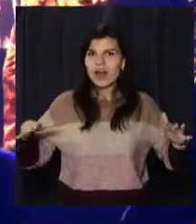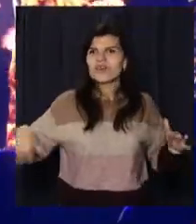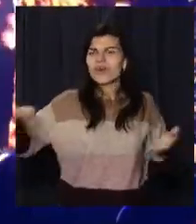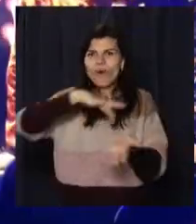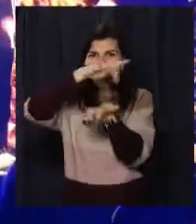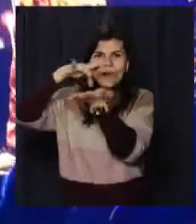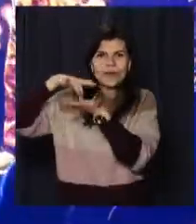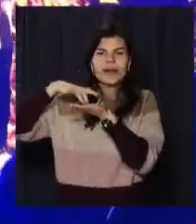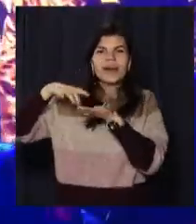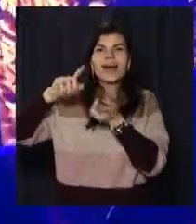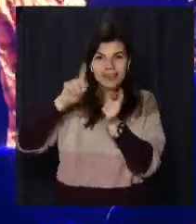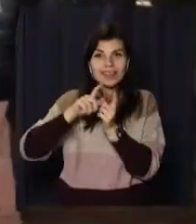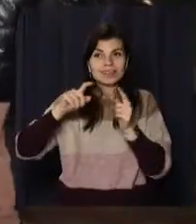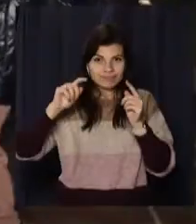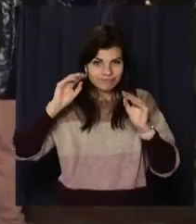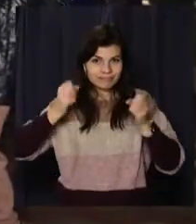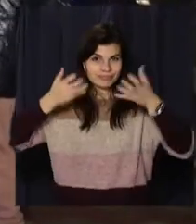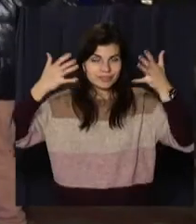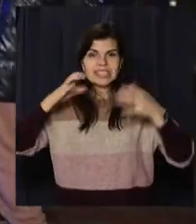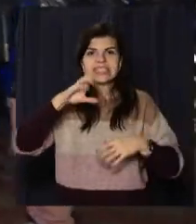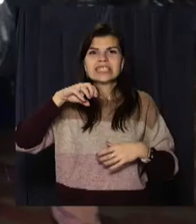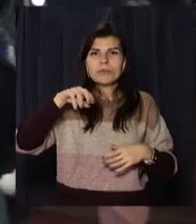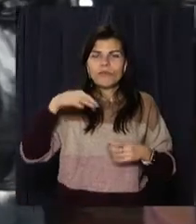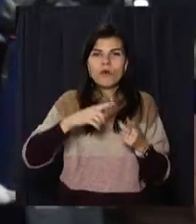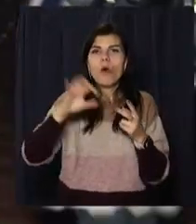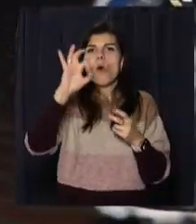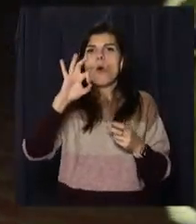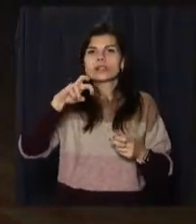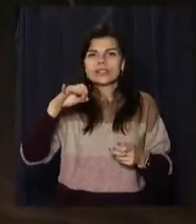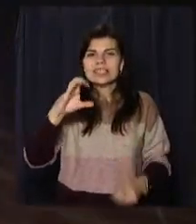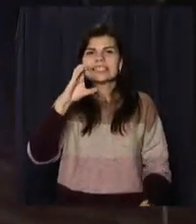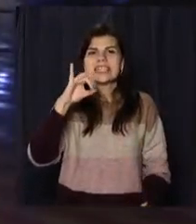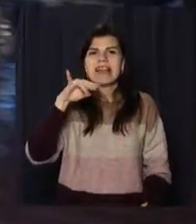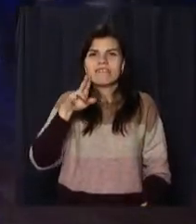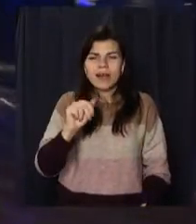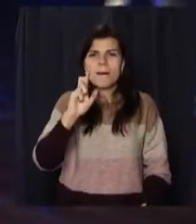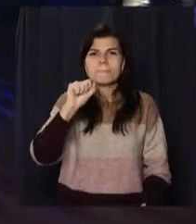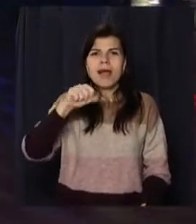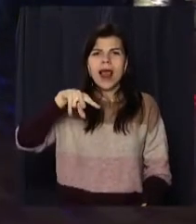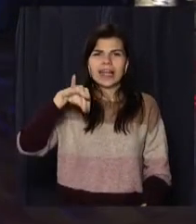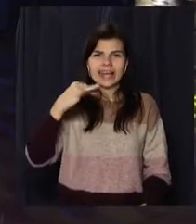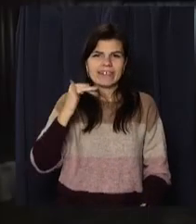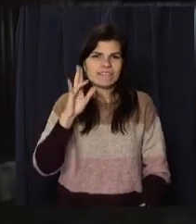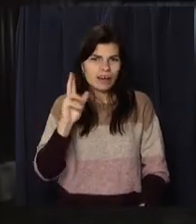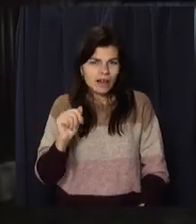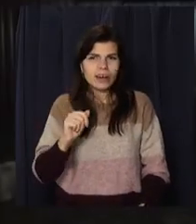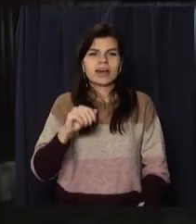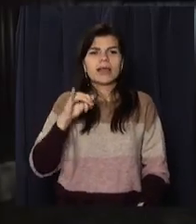населених пунктах Слобожанської громади – у Степовому, Олександрівці, Васильівці, Балівці та Партизанському.